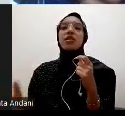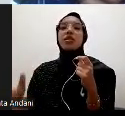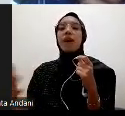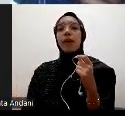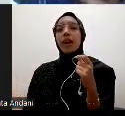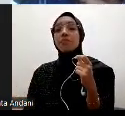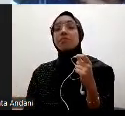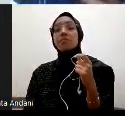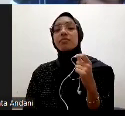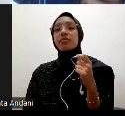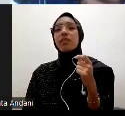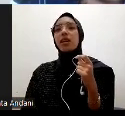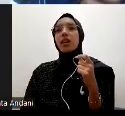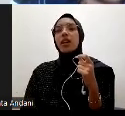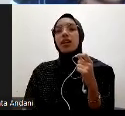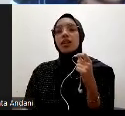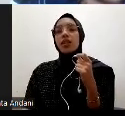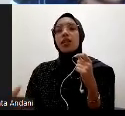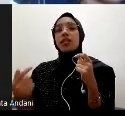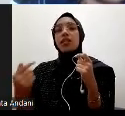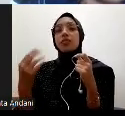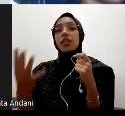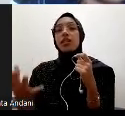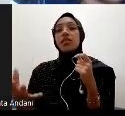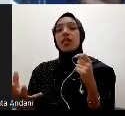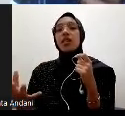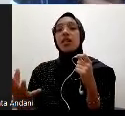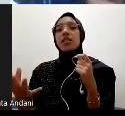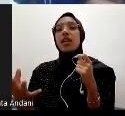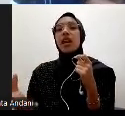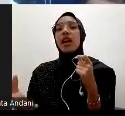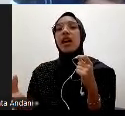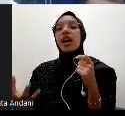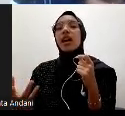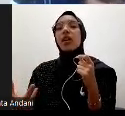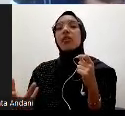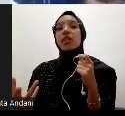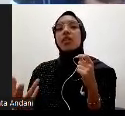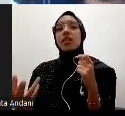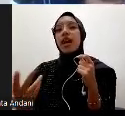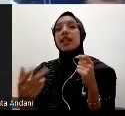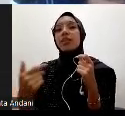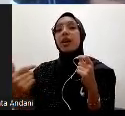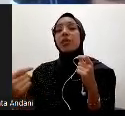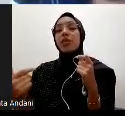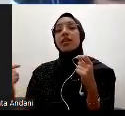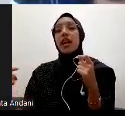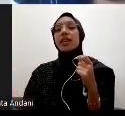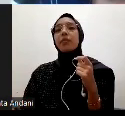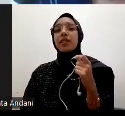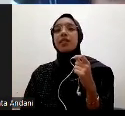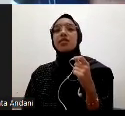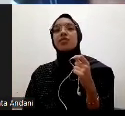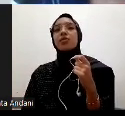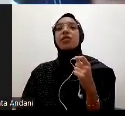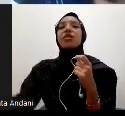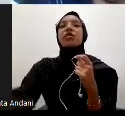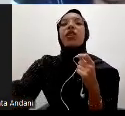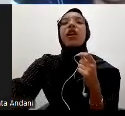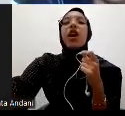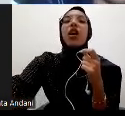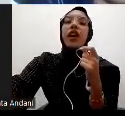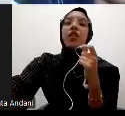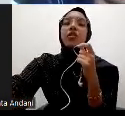itu menyebabkan uh, gejala atau kesehatan gangguan kesehatan mental tersebut.